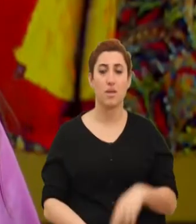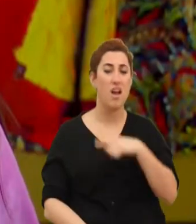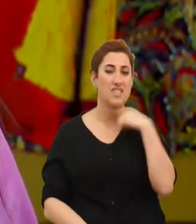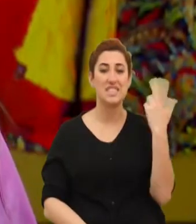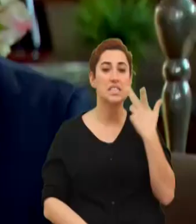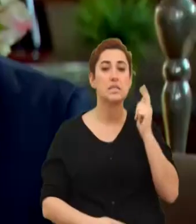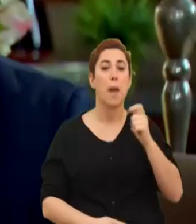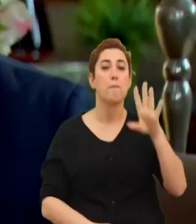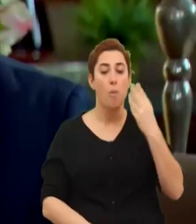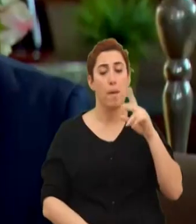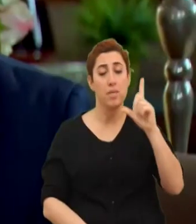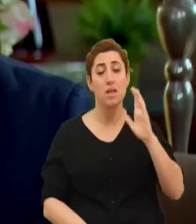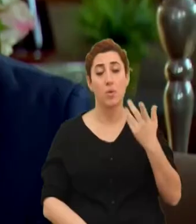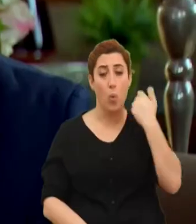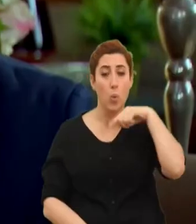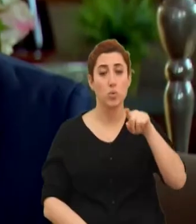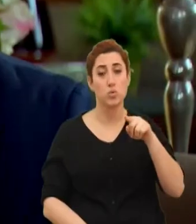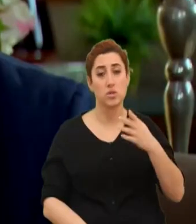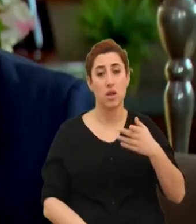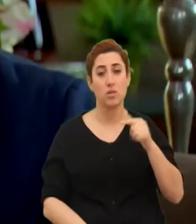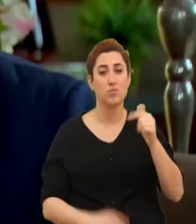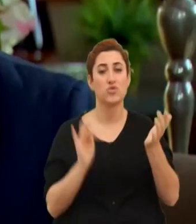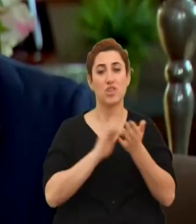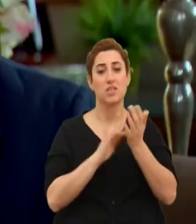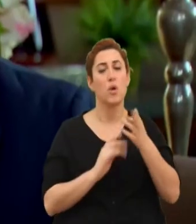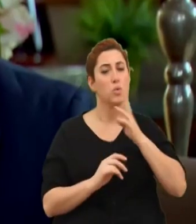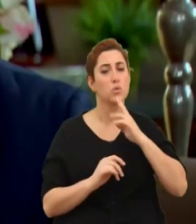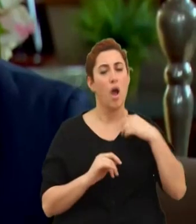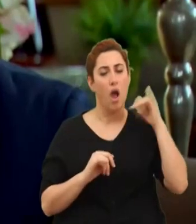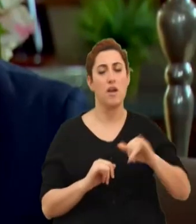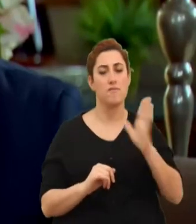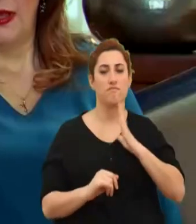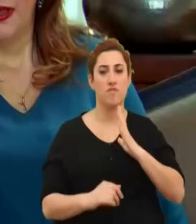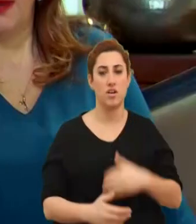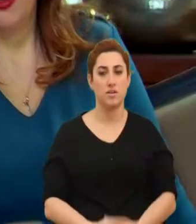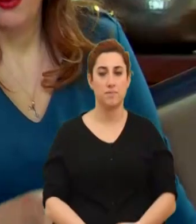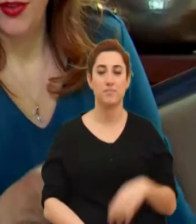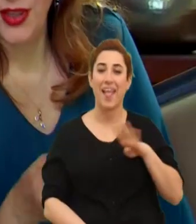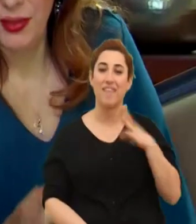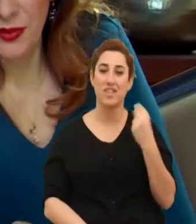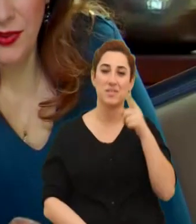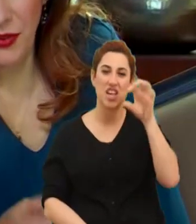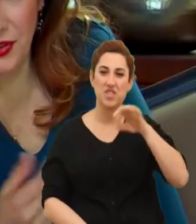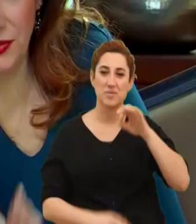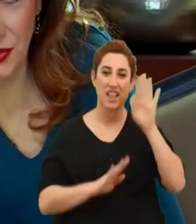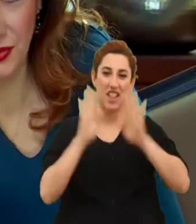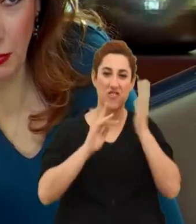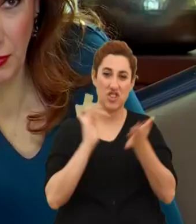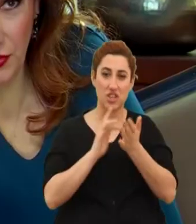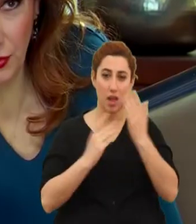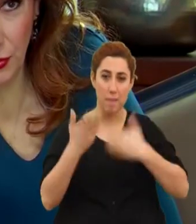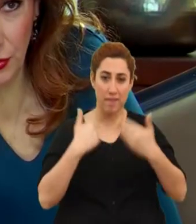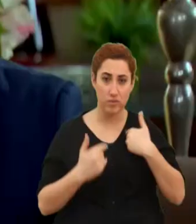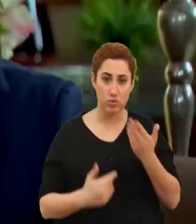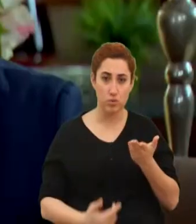Asla hız yapmamalıydım yani. O yüzden de bu cezayı sonuna kadar hak ettim. Evlat, sen şimdi trafik cezasından